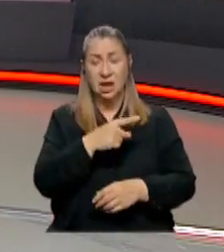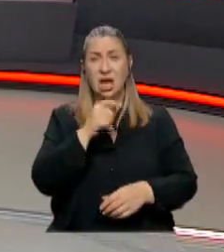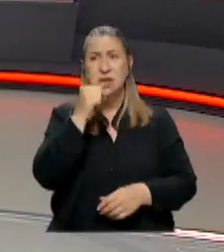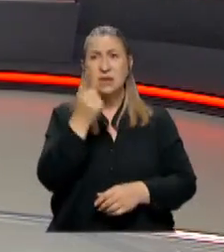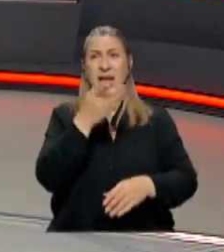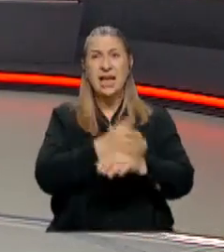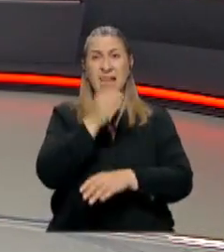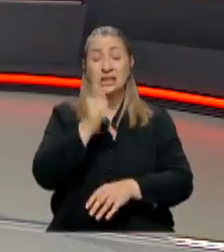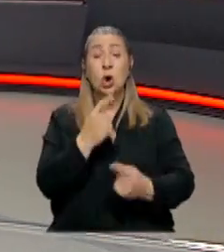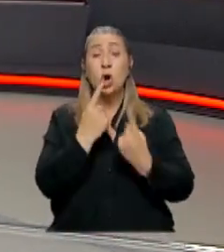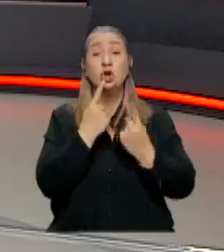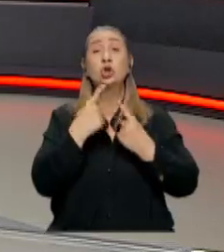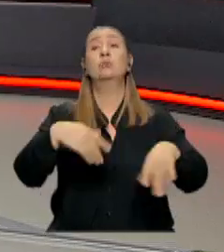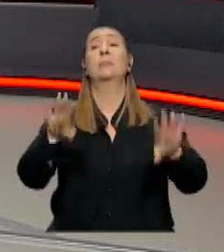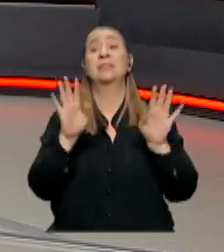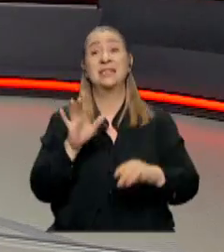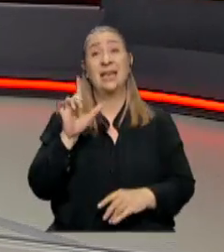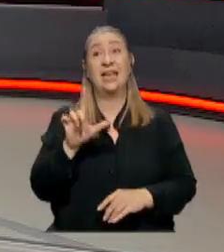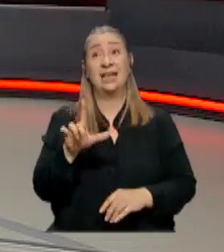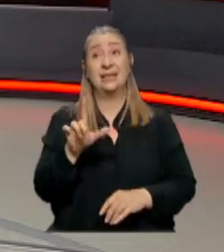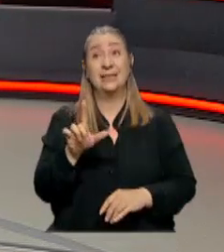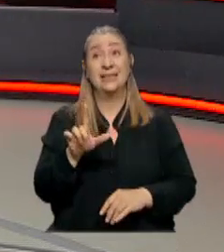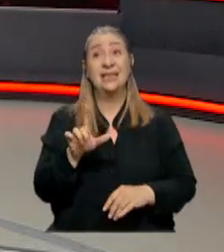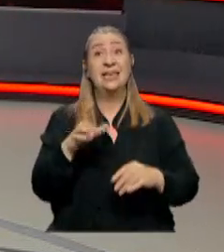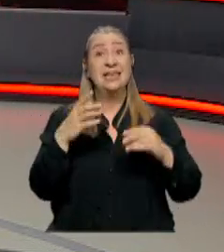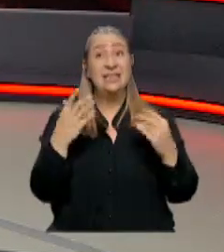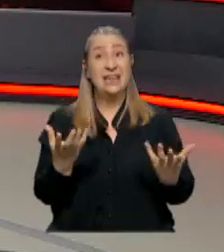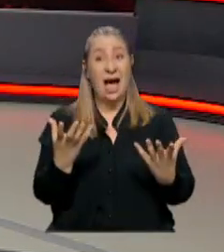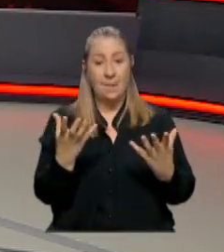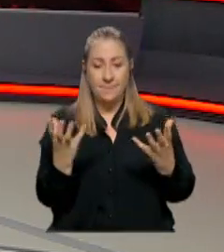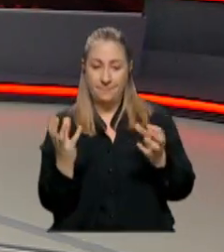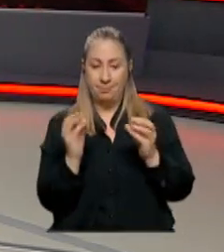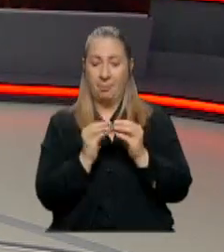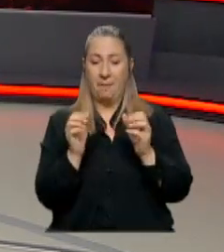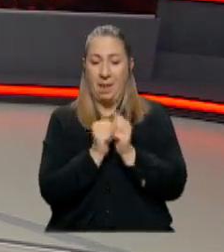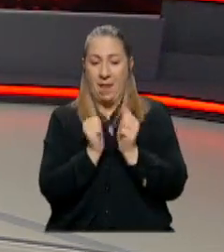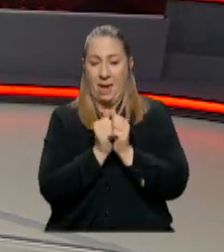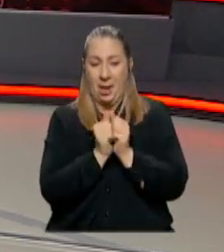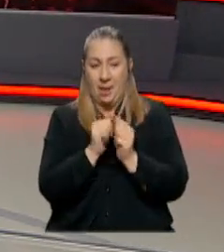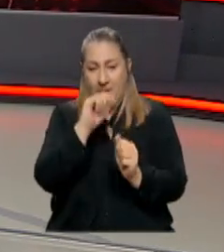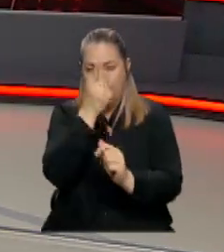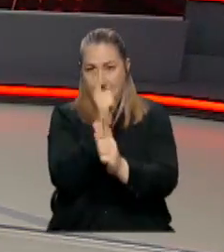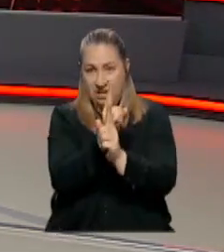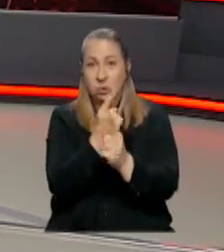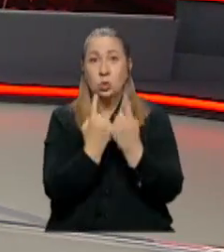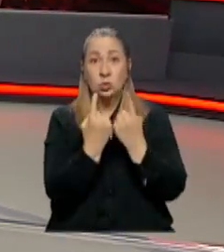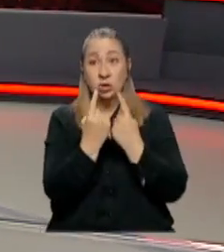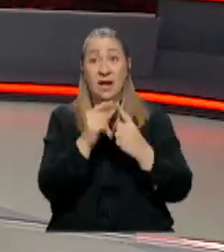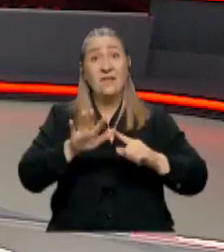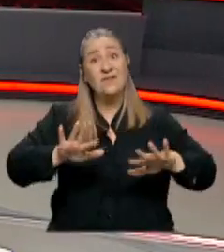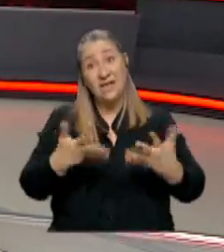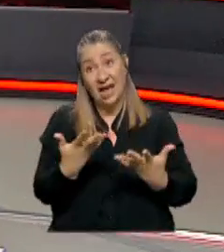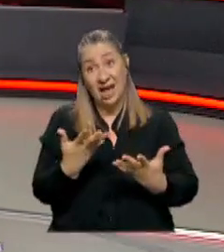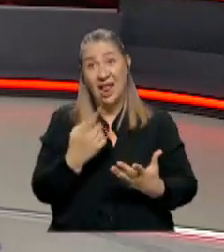hiçbir hakikatin dile getirilmemesi gerekir. Ya birlikte baş başayken konuşacaksınız ya